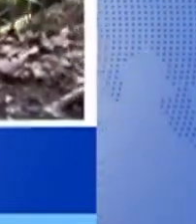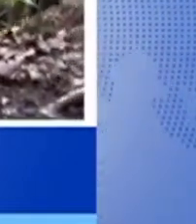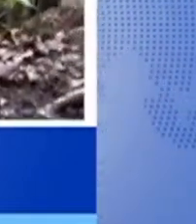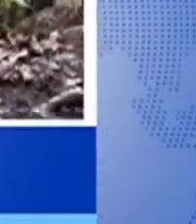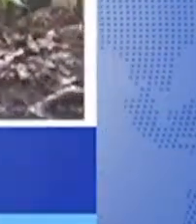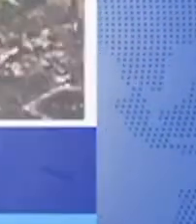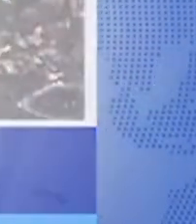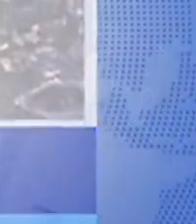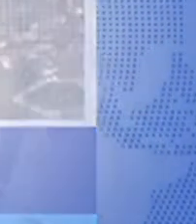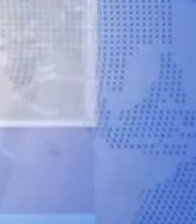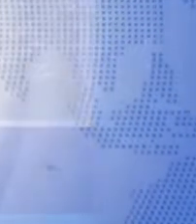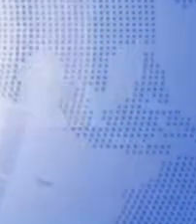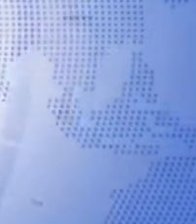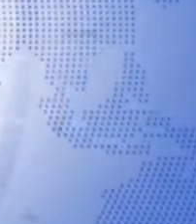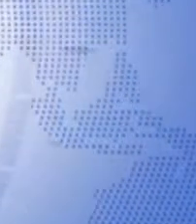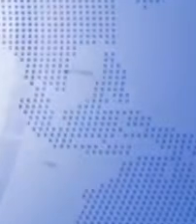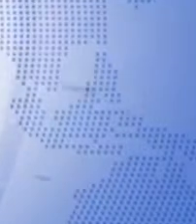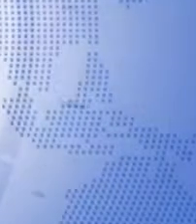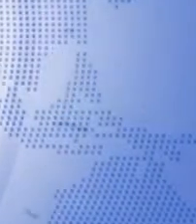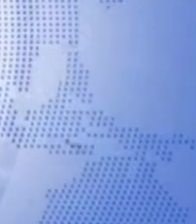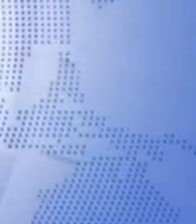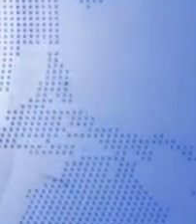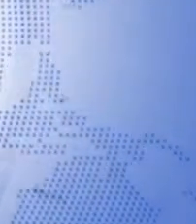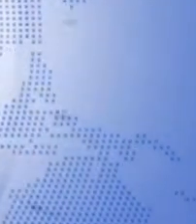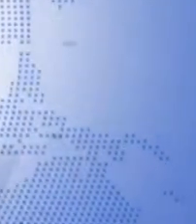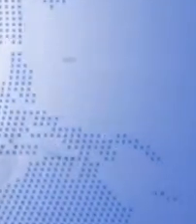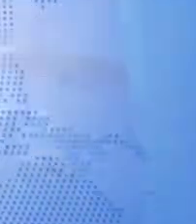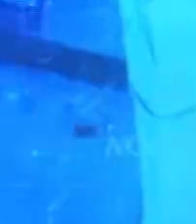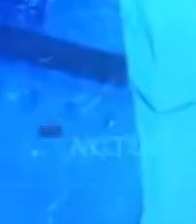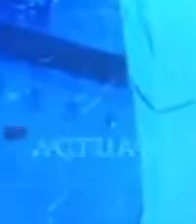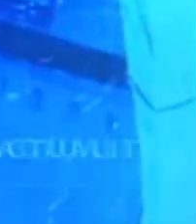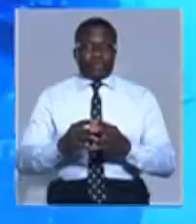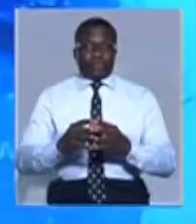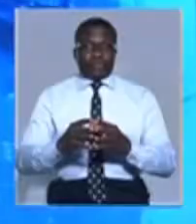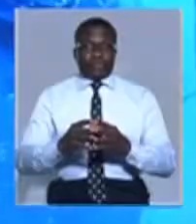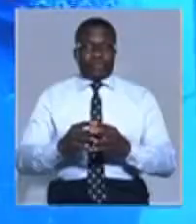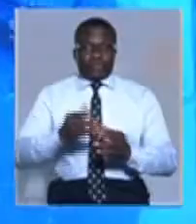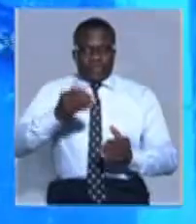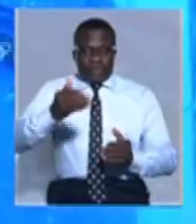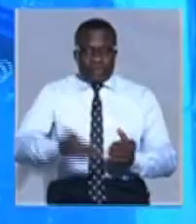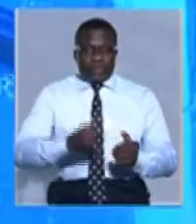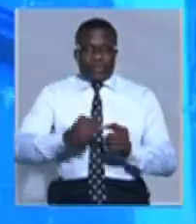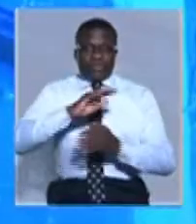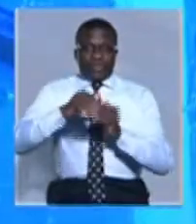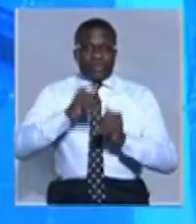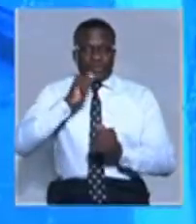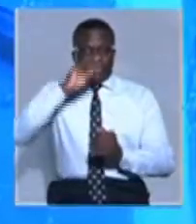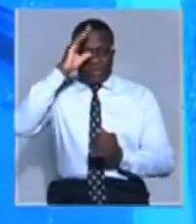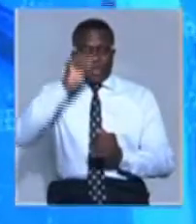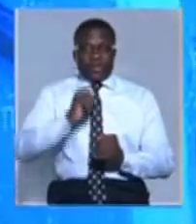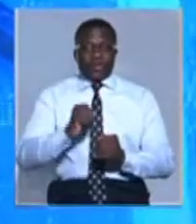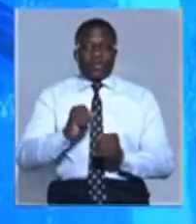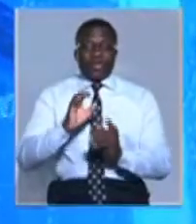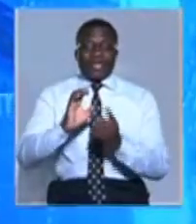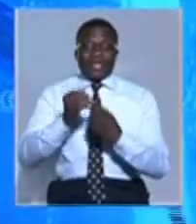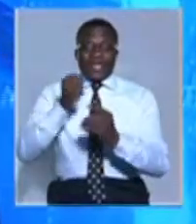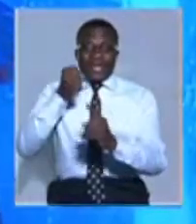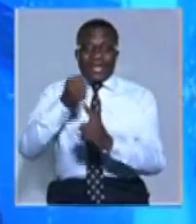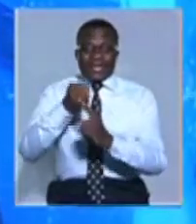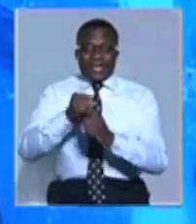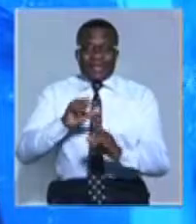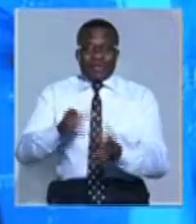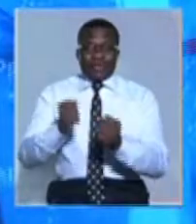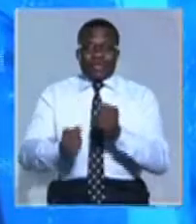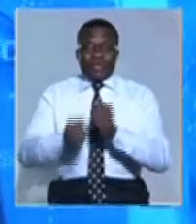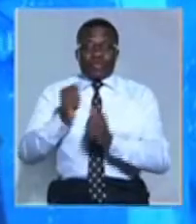zones. C'est au travers d'un café scientifique. Bienvenue à toutes et à tous. Des cas d'accidents mortels